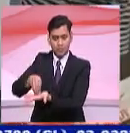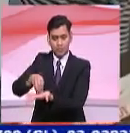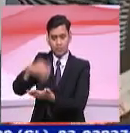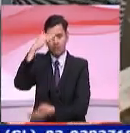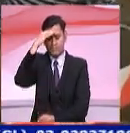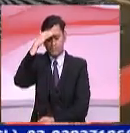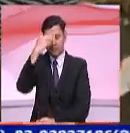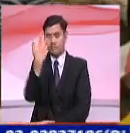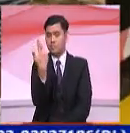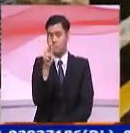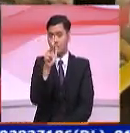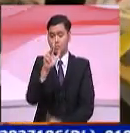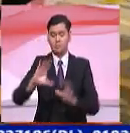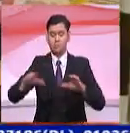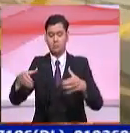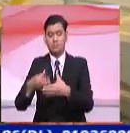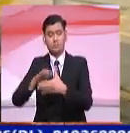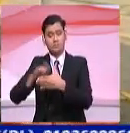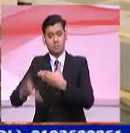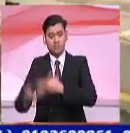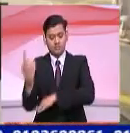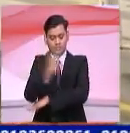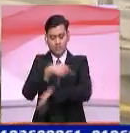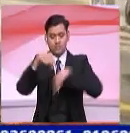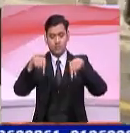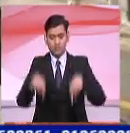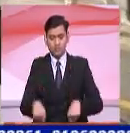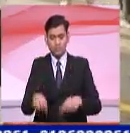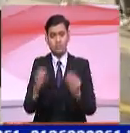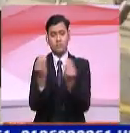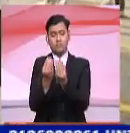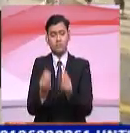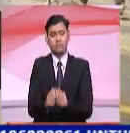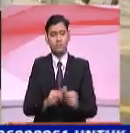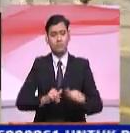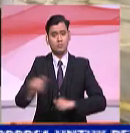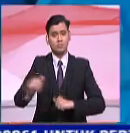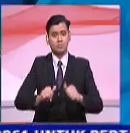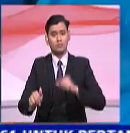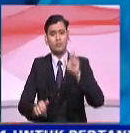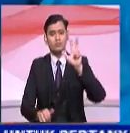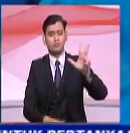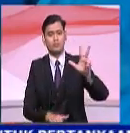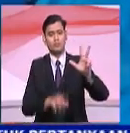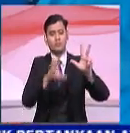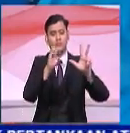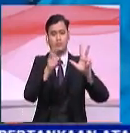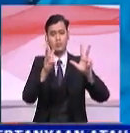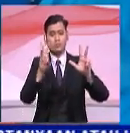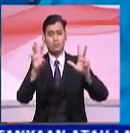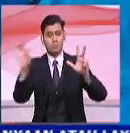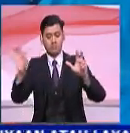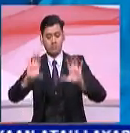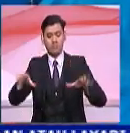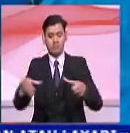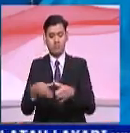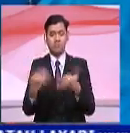dilaporkan hari ini menjadikan jumlah kelas the active Takan ini mencecah 369 kelas hai